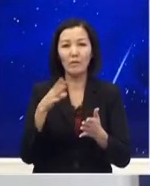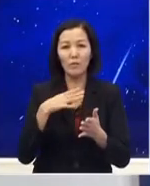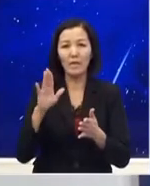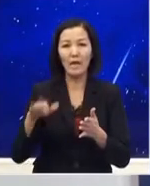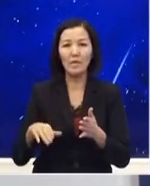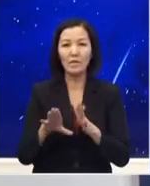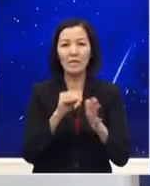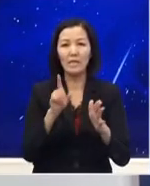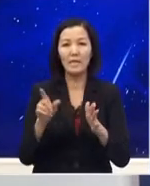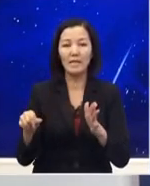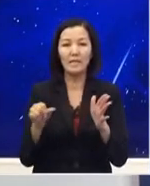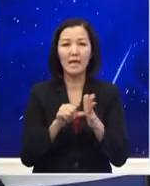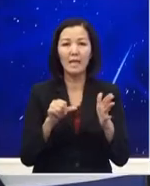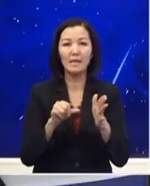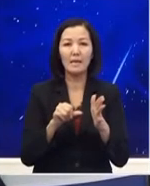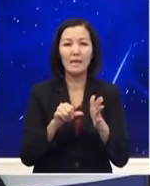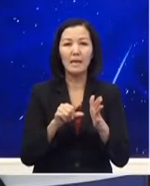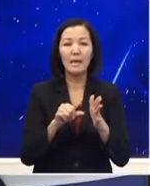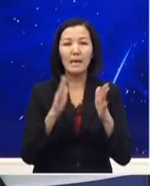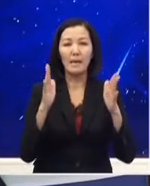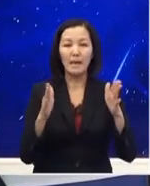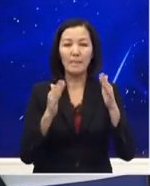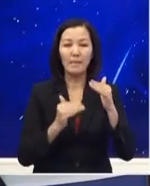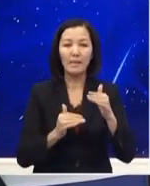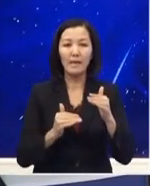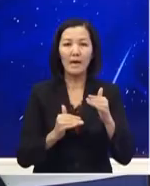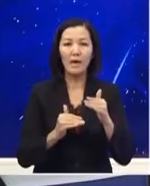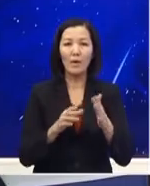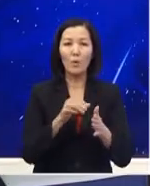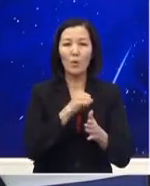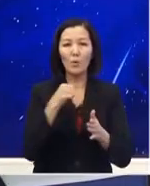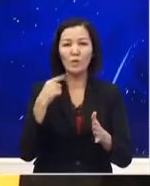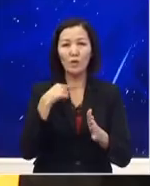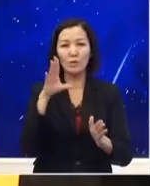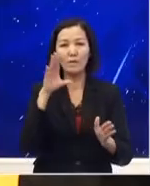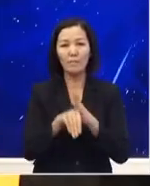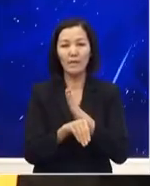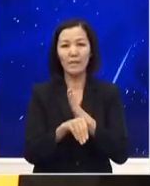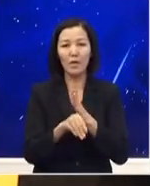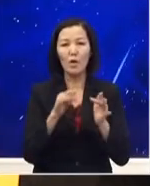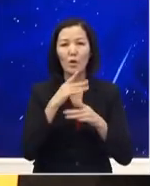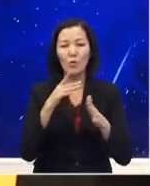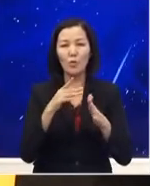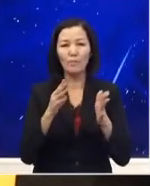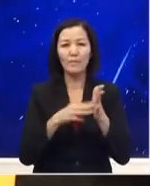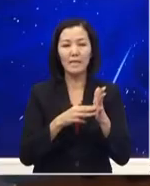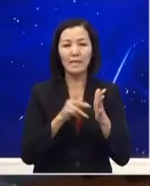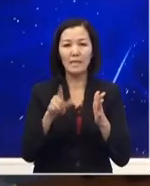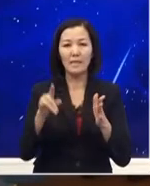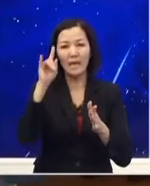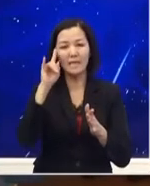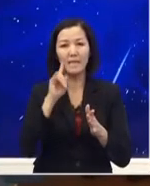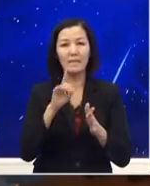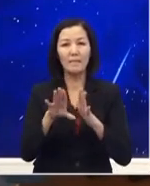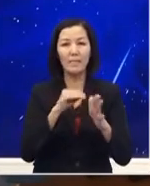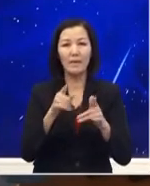өтті. Артынша делегаттар 6 кабинада кандидаттарға өз дауыстарын берді. Басым дауыс жинаған 8 үміткер Қазақстан